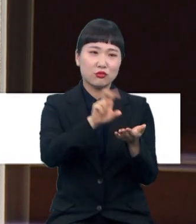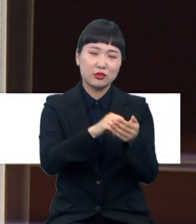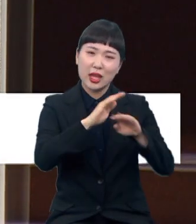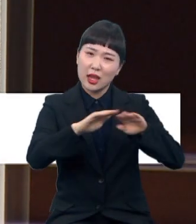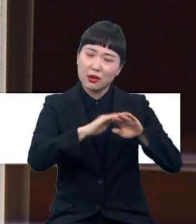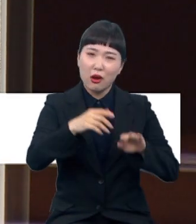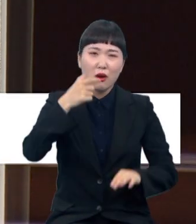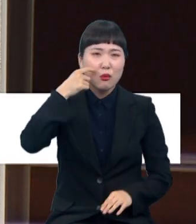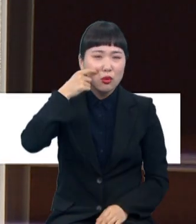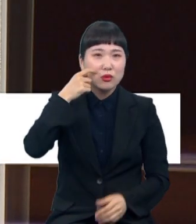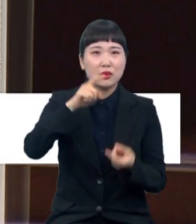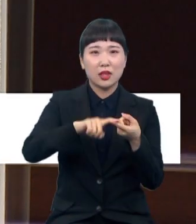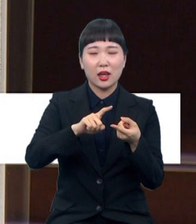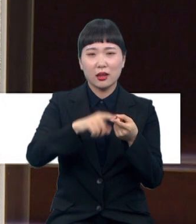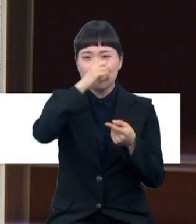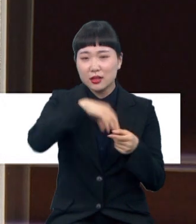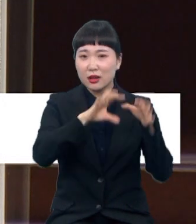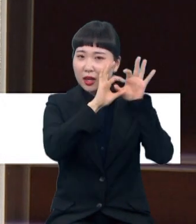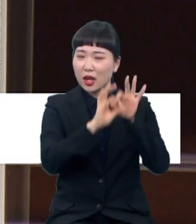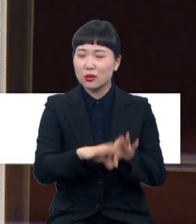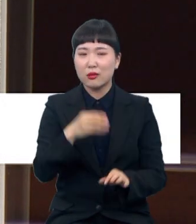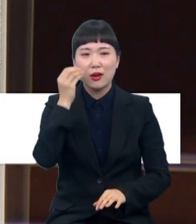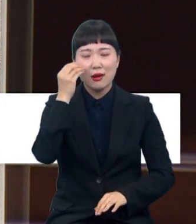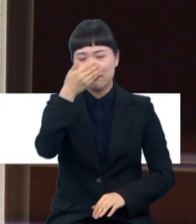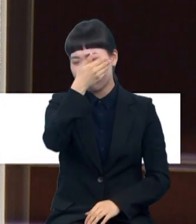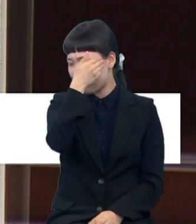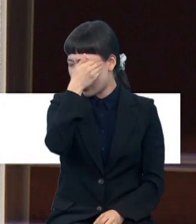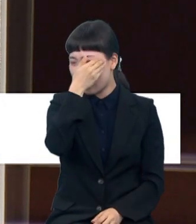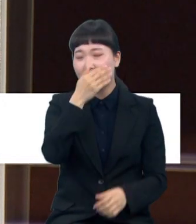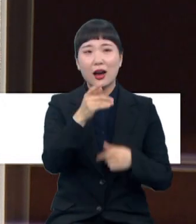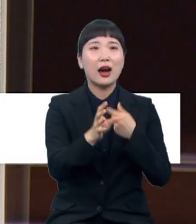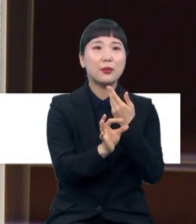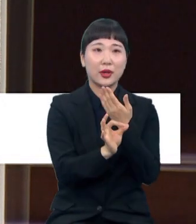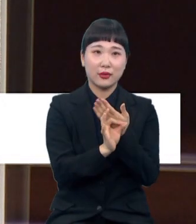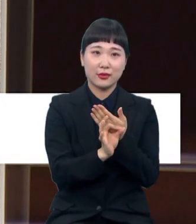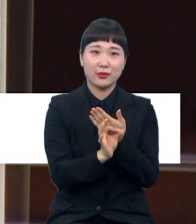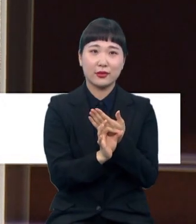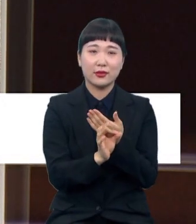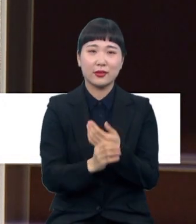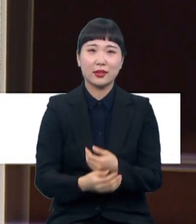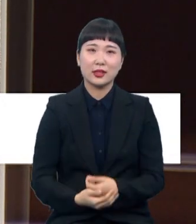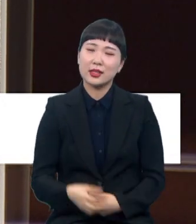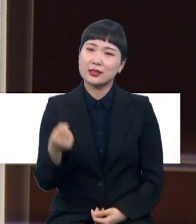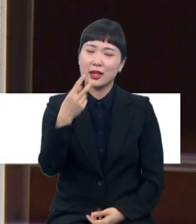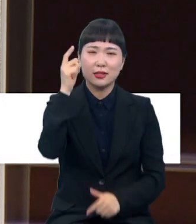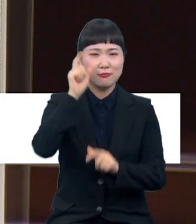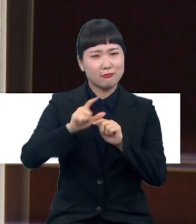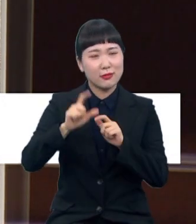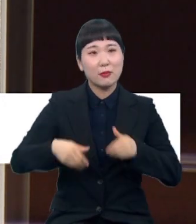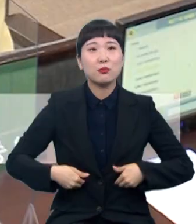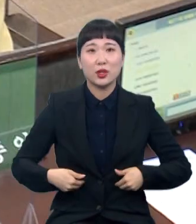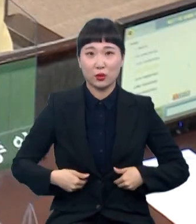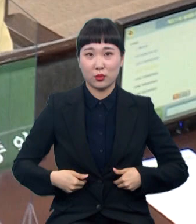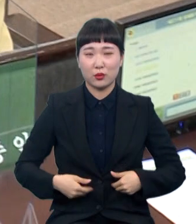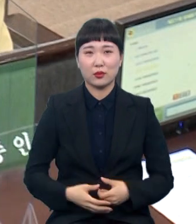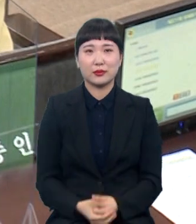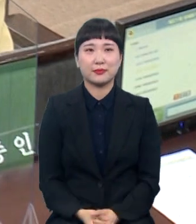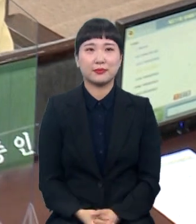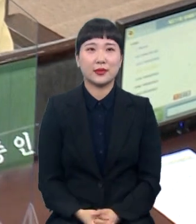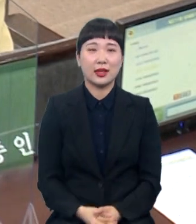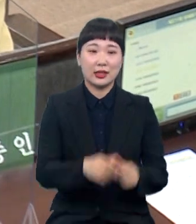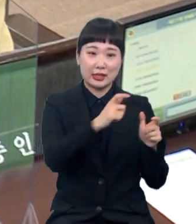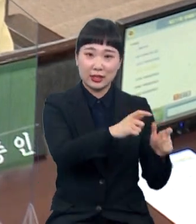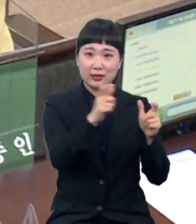잘못 끼워나가야 된다 하는 논의는 우리가 좀 다시 제거해봐야 되지 않을까. 지역